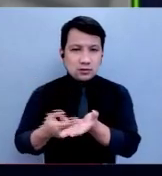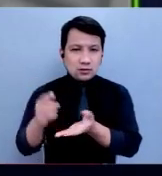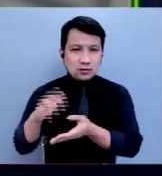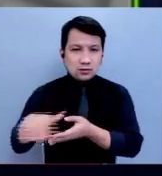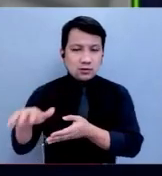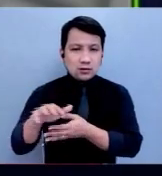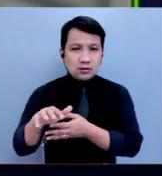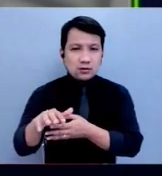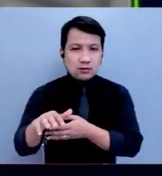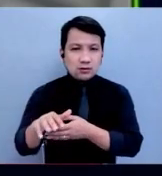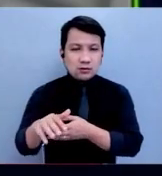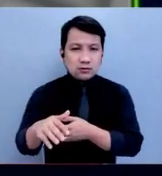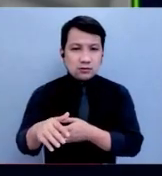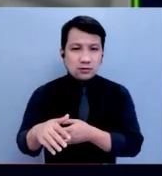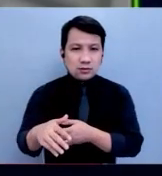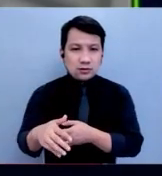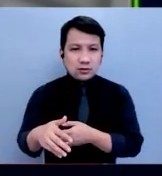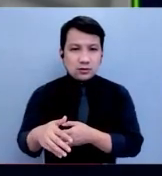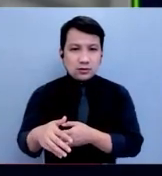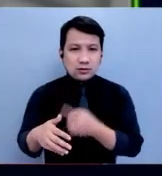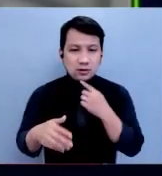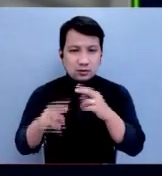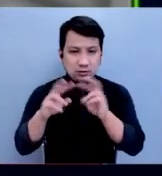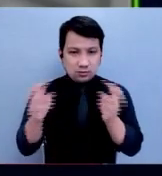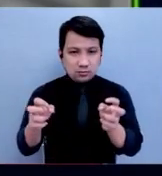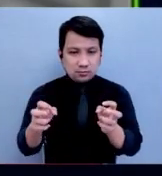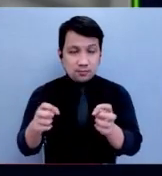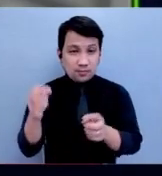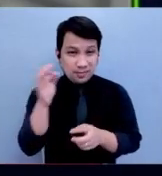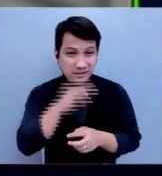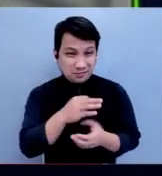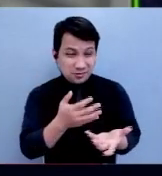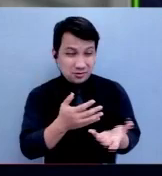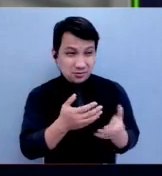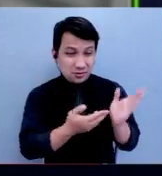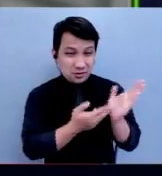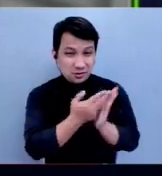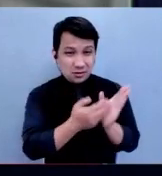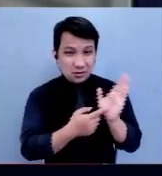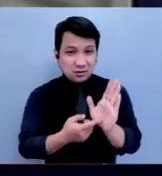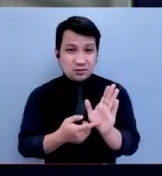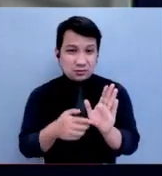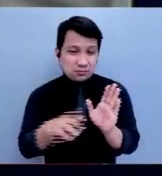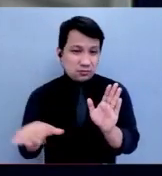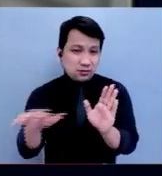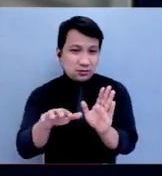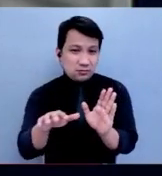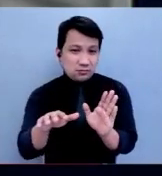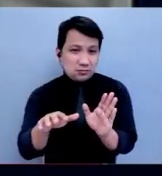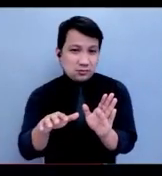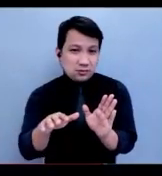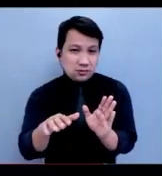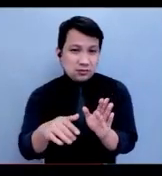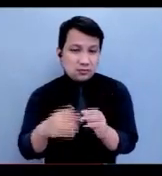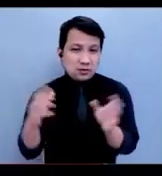yung mga the so-called facts that they quote are not facts at all. They are just